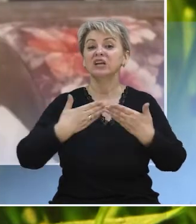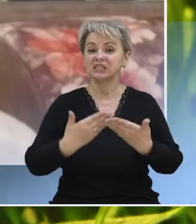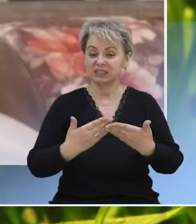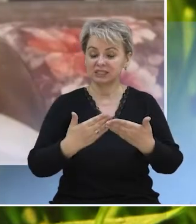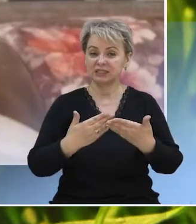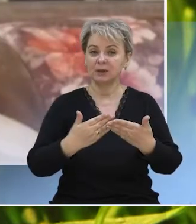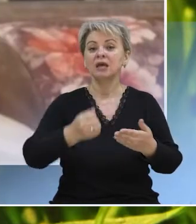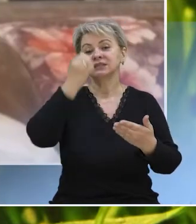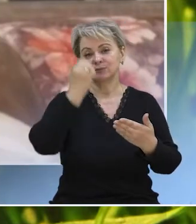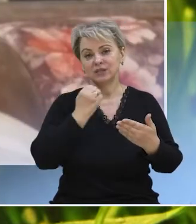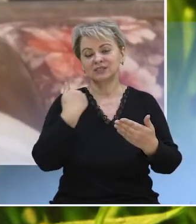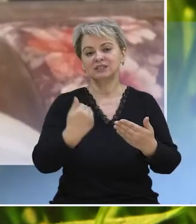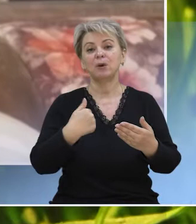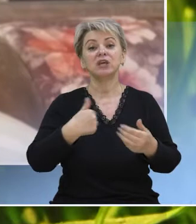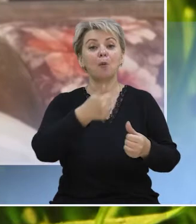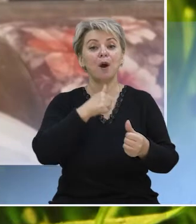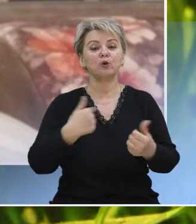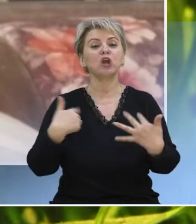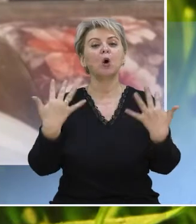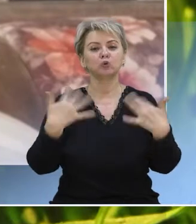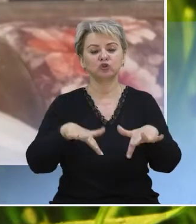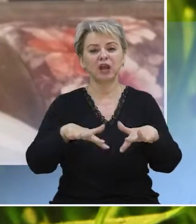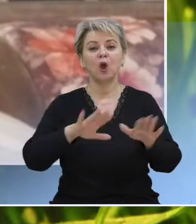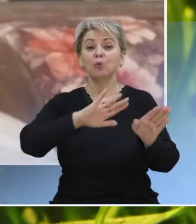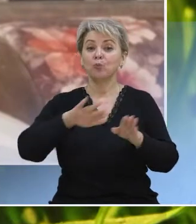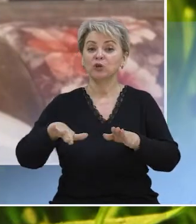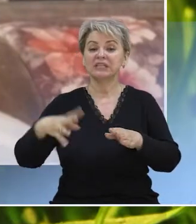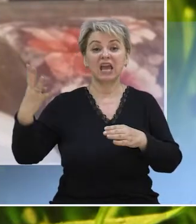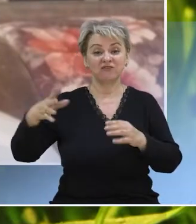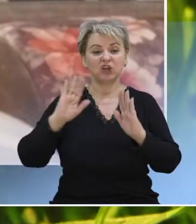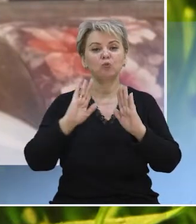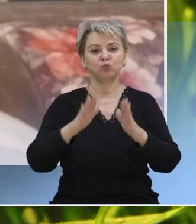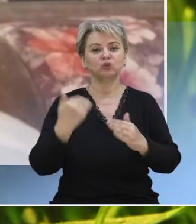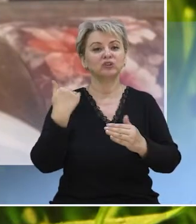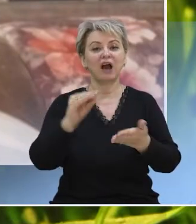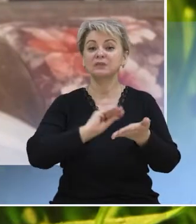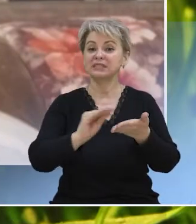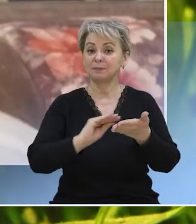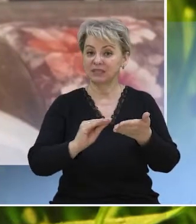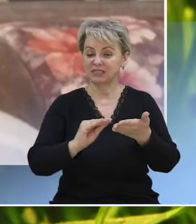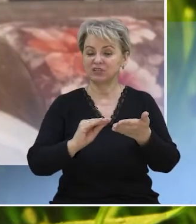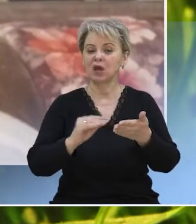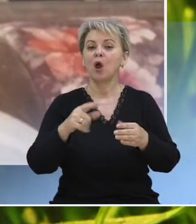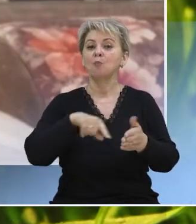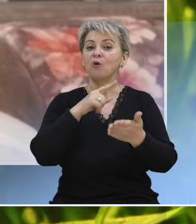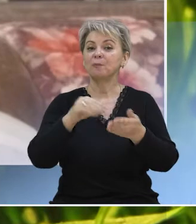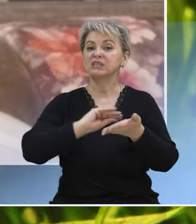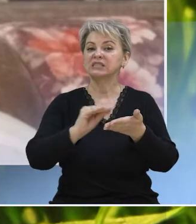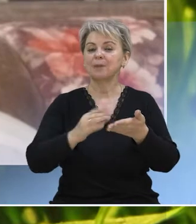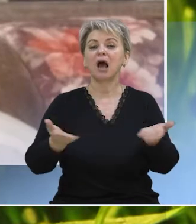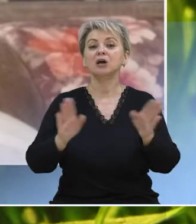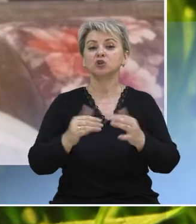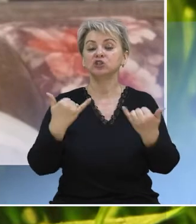и выразительным. Спасибо, спасибо. Прям попробовали. Прям я уже после эфира буду к вам записываться. Кстати, по